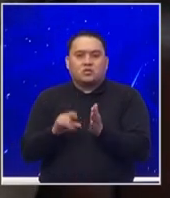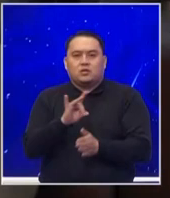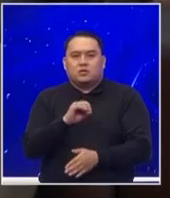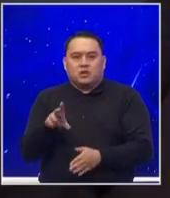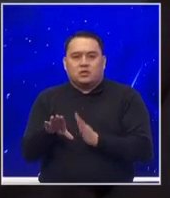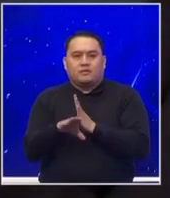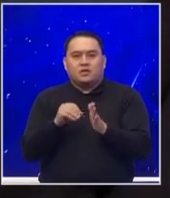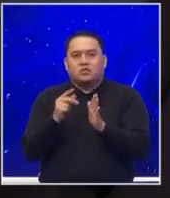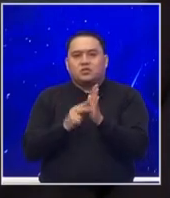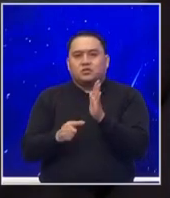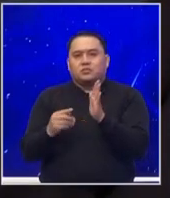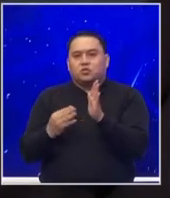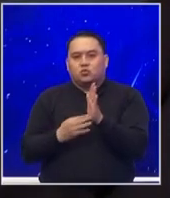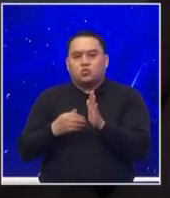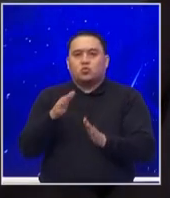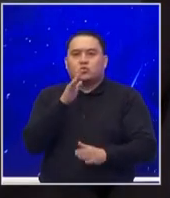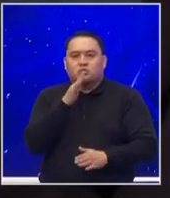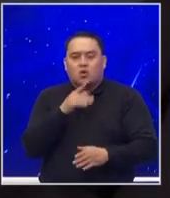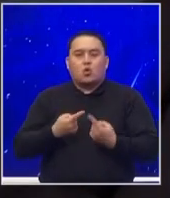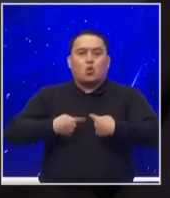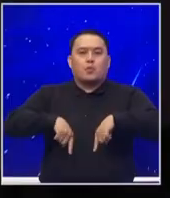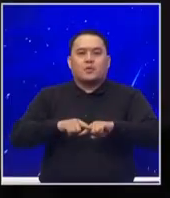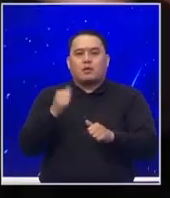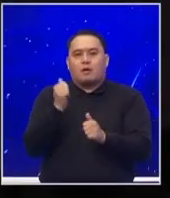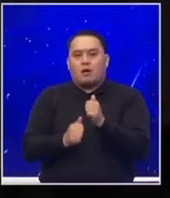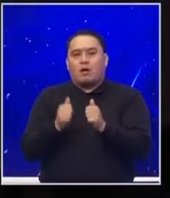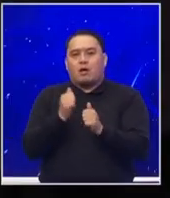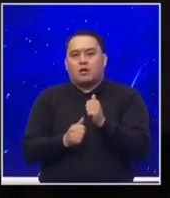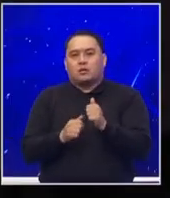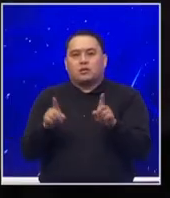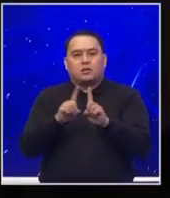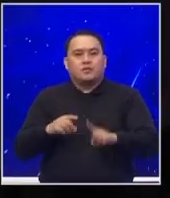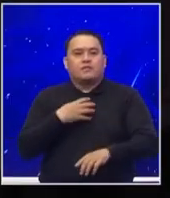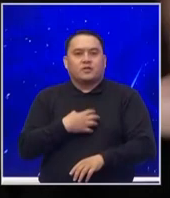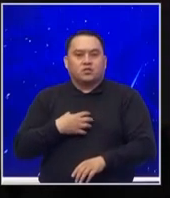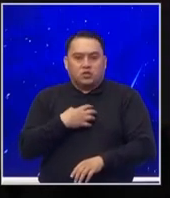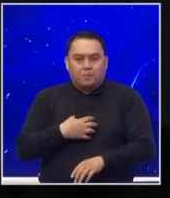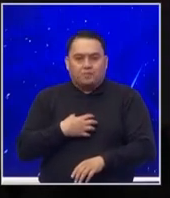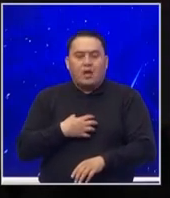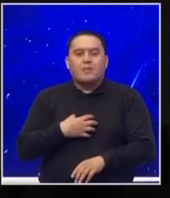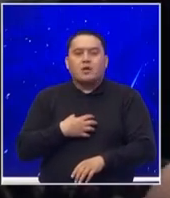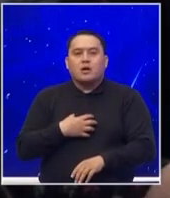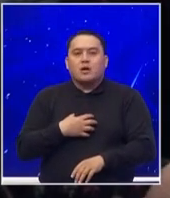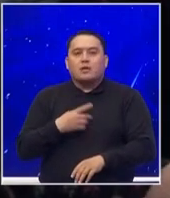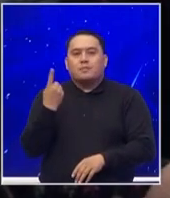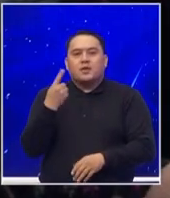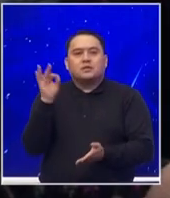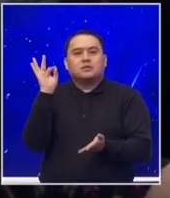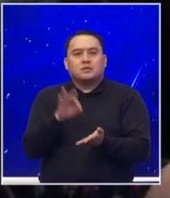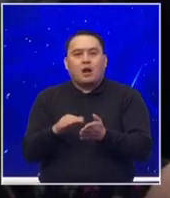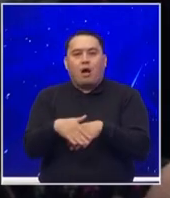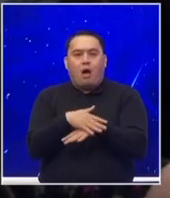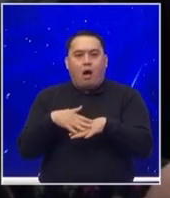берген. 79 жастағы қария мемлекетімізде ұйымдастырылатын әр сайлау өздігінше маңызды дейді. Барлығында ортақ мақсат –